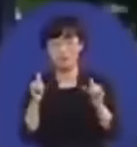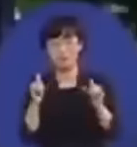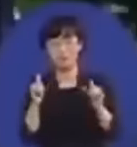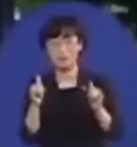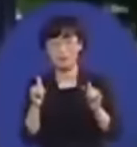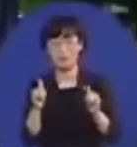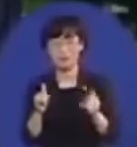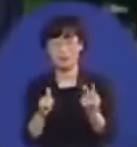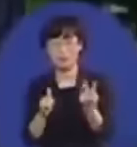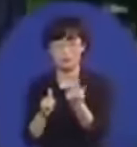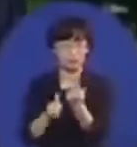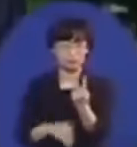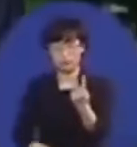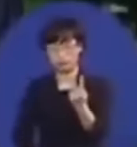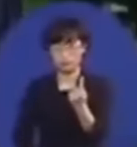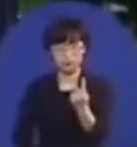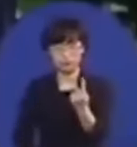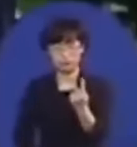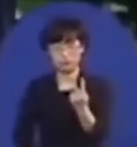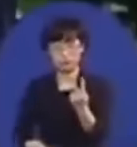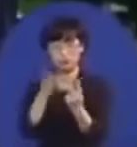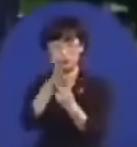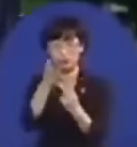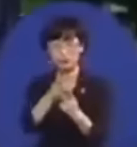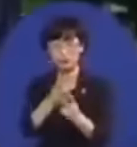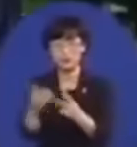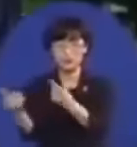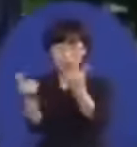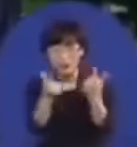두 종교가 다 믿으면